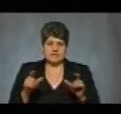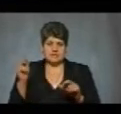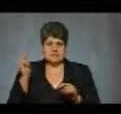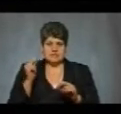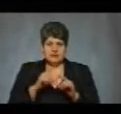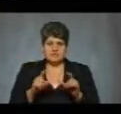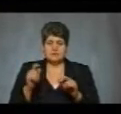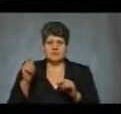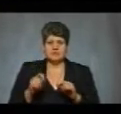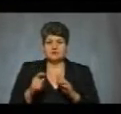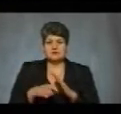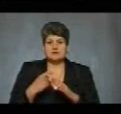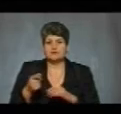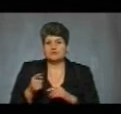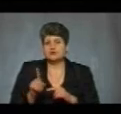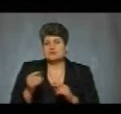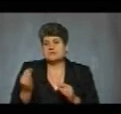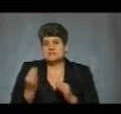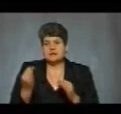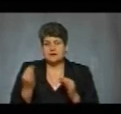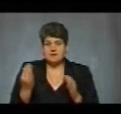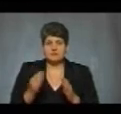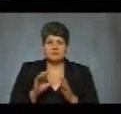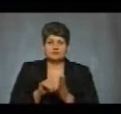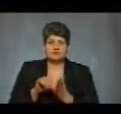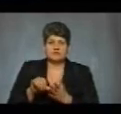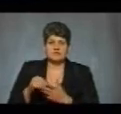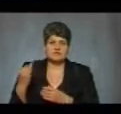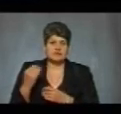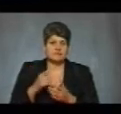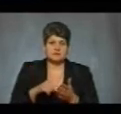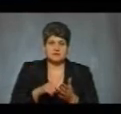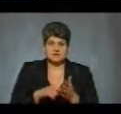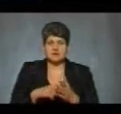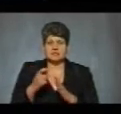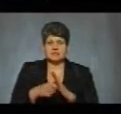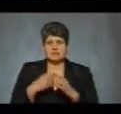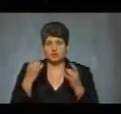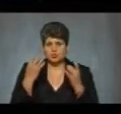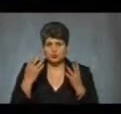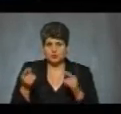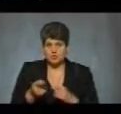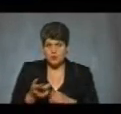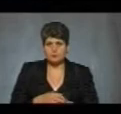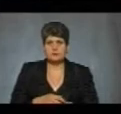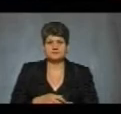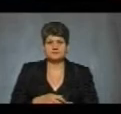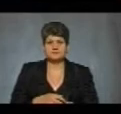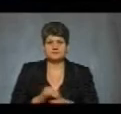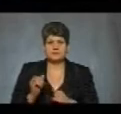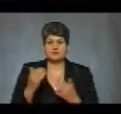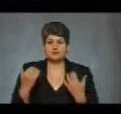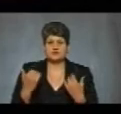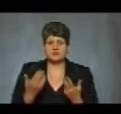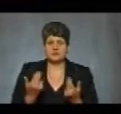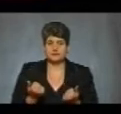про Тернопіль, чогось цікавого, побувати в цікавих місцях, дізнатися культуру Тернопіля. Та відпочивати. І